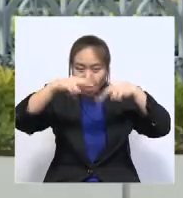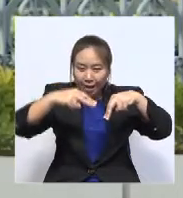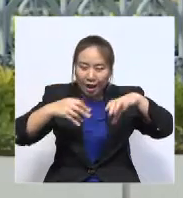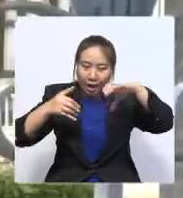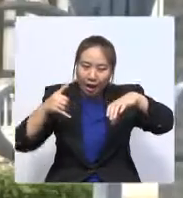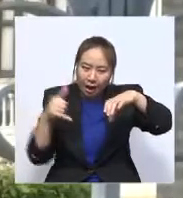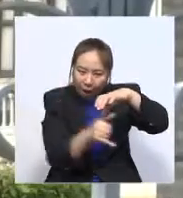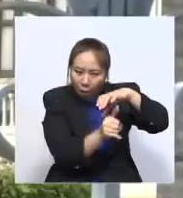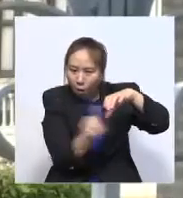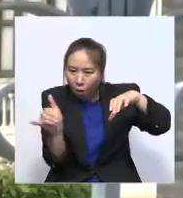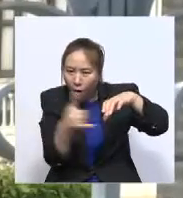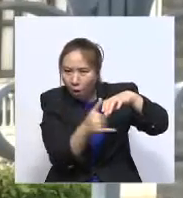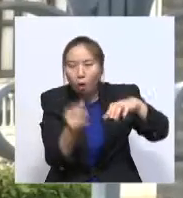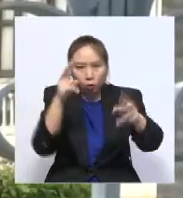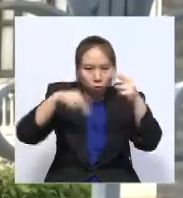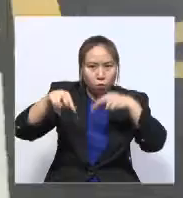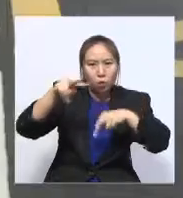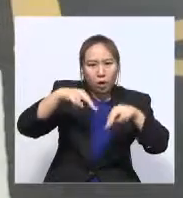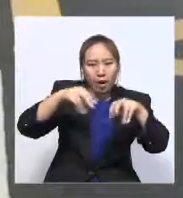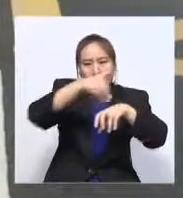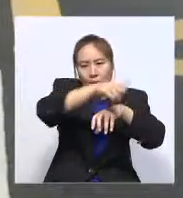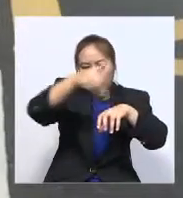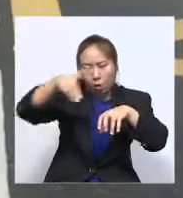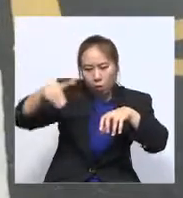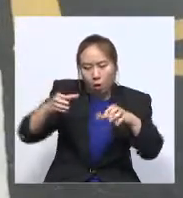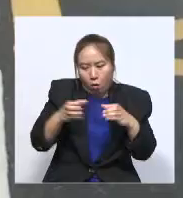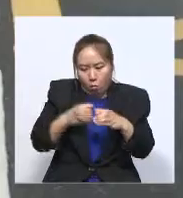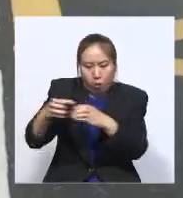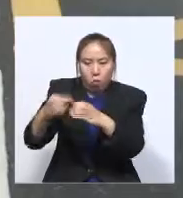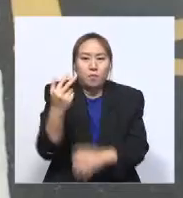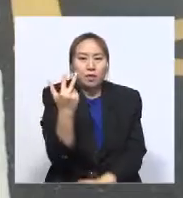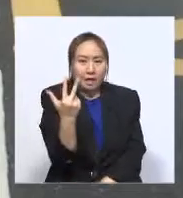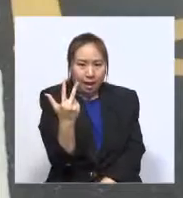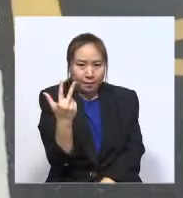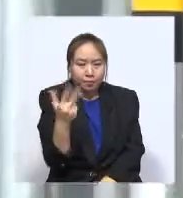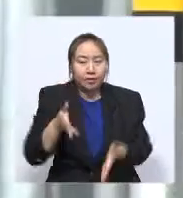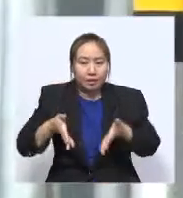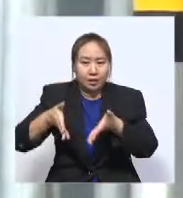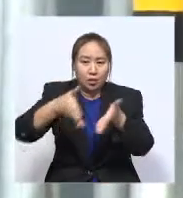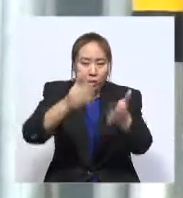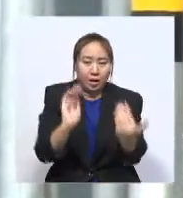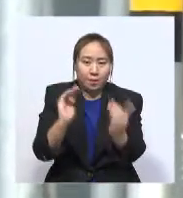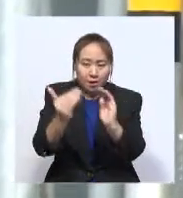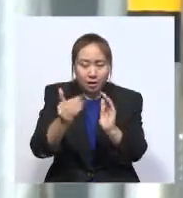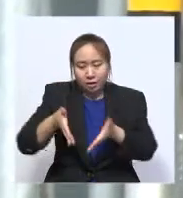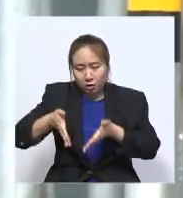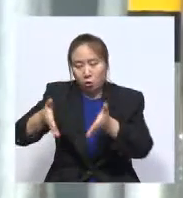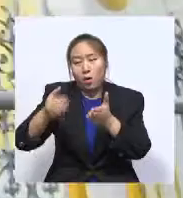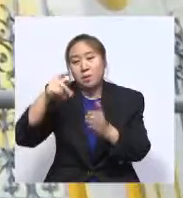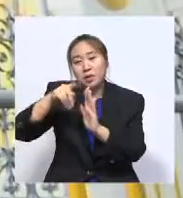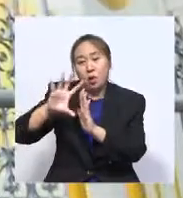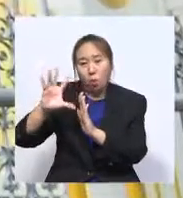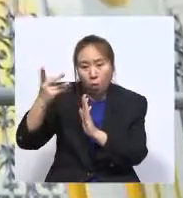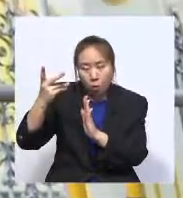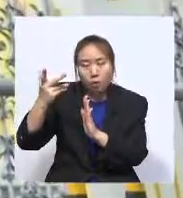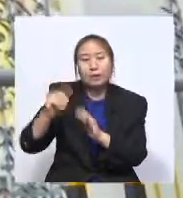จสันติบาล นะครับในการแบ่งกำลังดูแลรอบนอกเนี่ย3 กองร้อยบริเวณถนนราชดำเนินถนนพิษณุโลกเชิงส